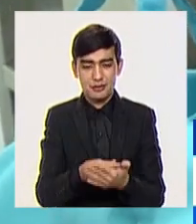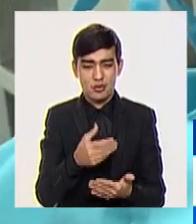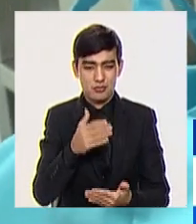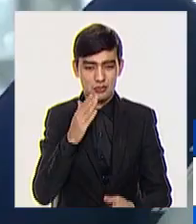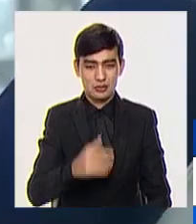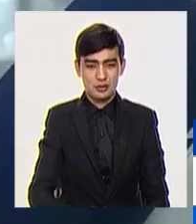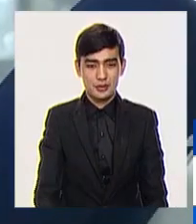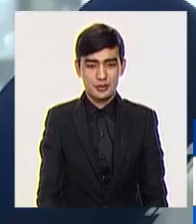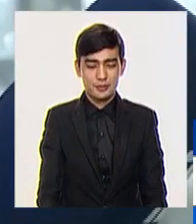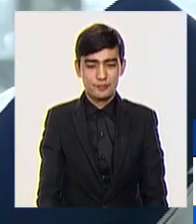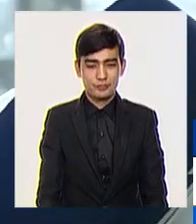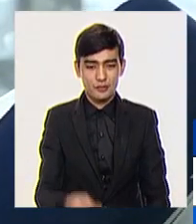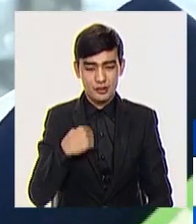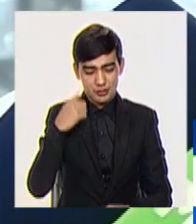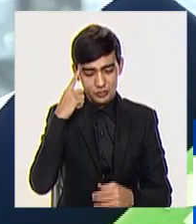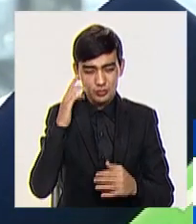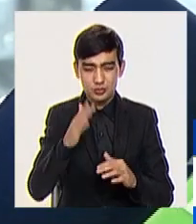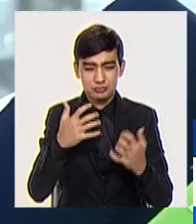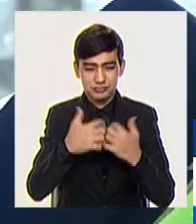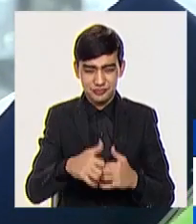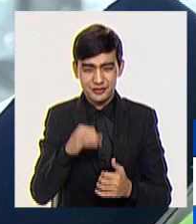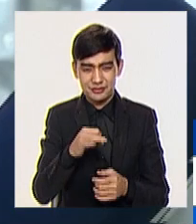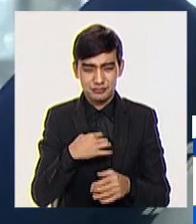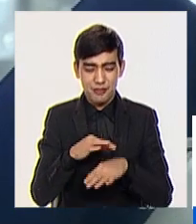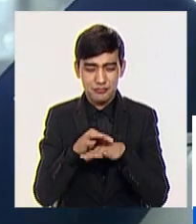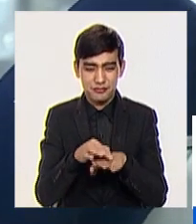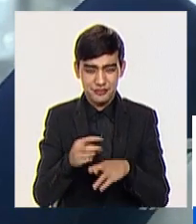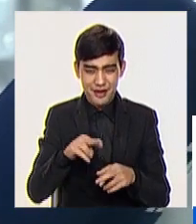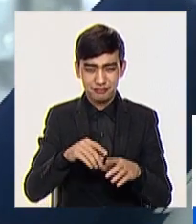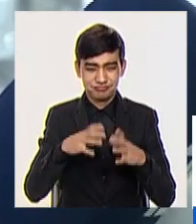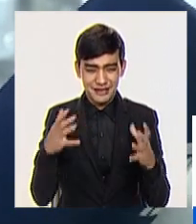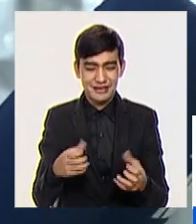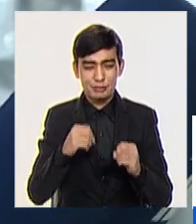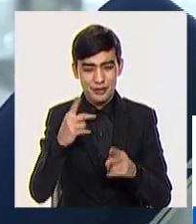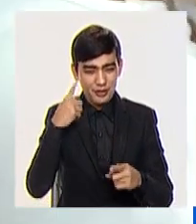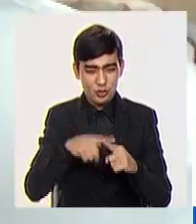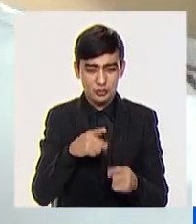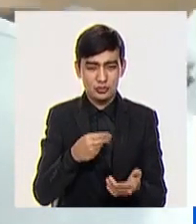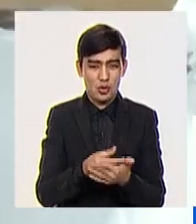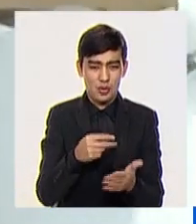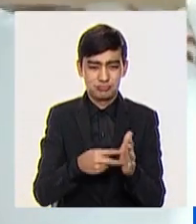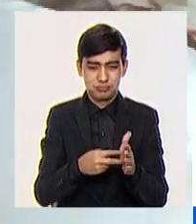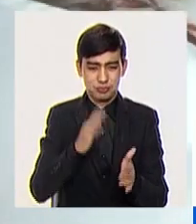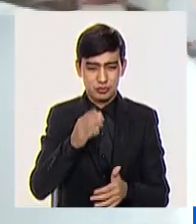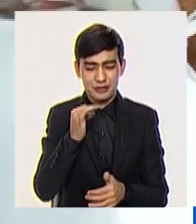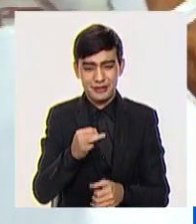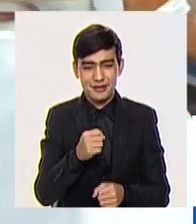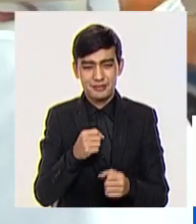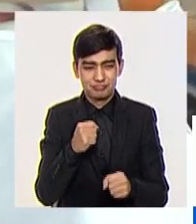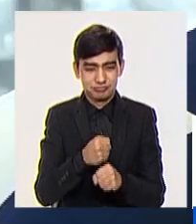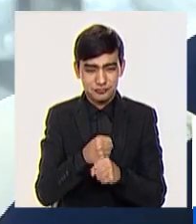дороже. Я думаю, с учетом логистики, с учетом переноса, трансфера технологий, это будет чуть дороже. Все-таки